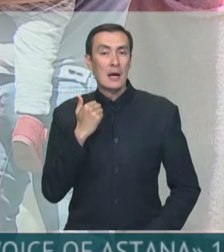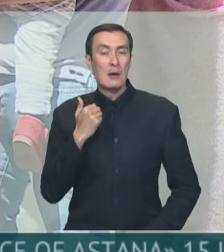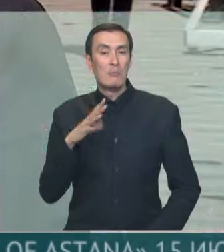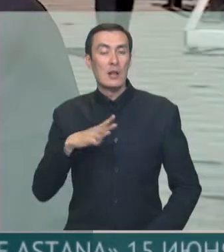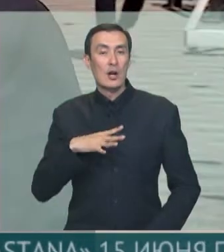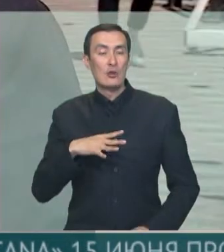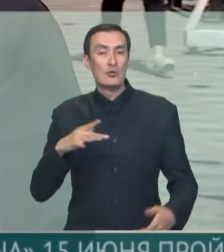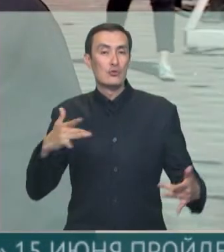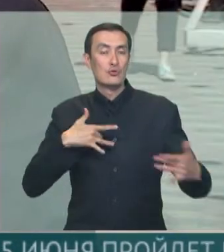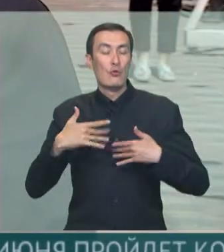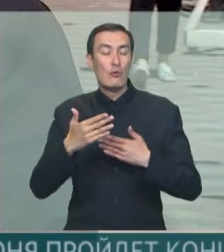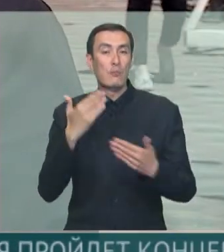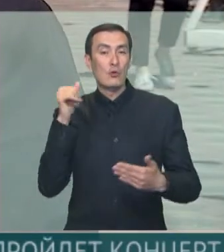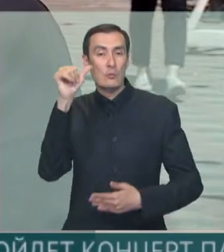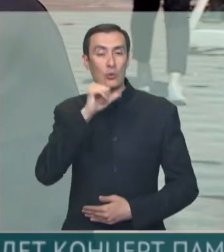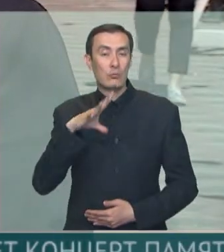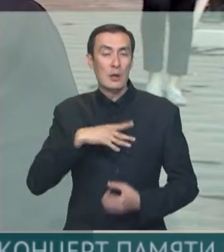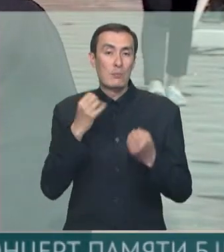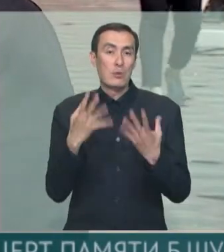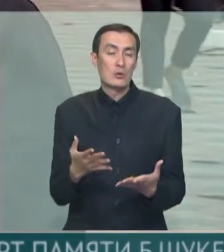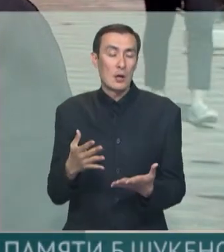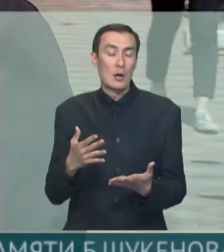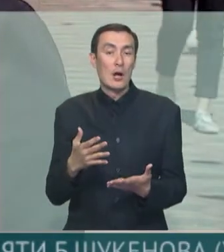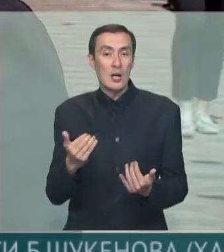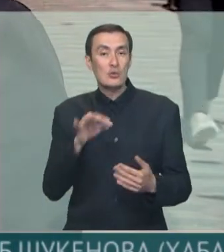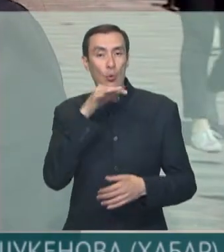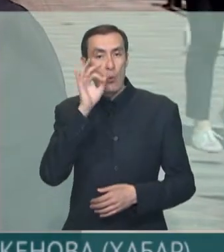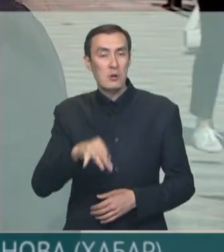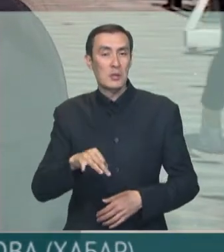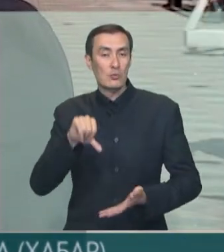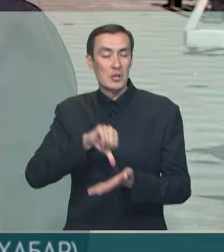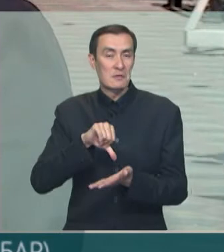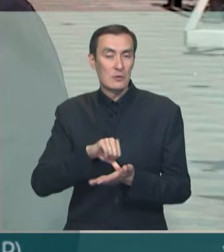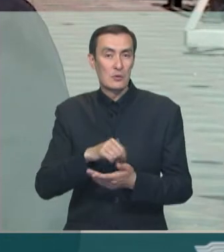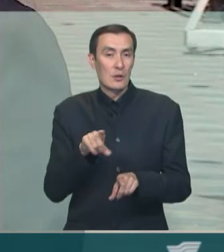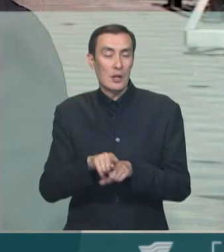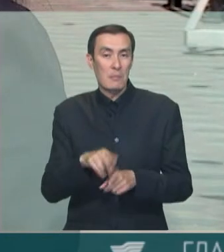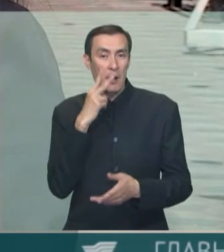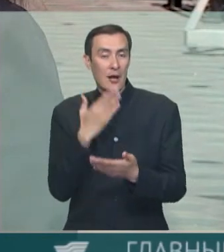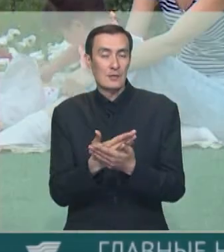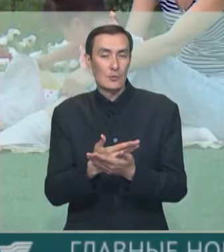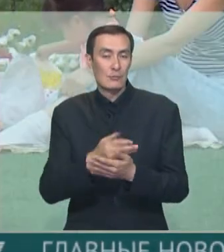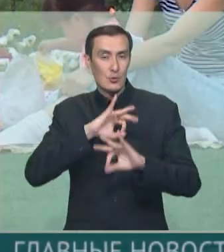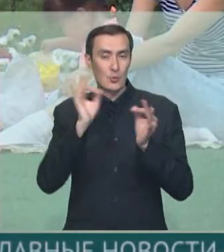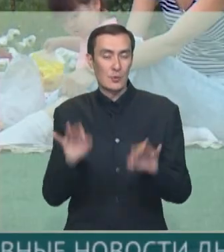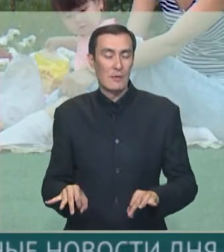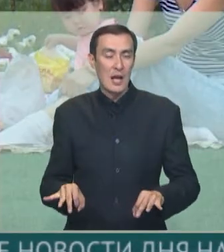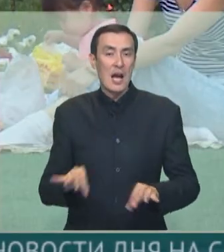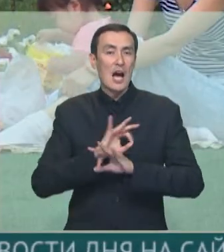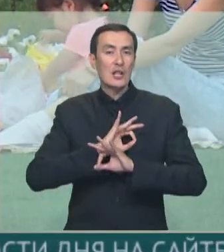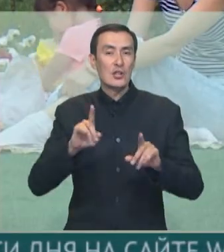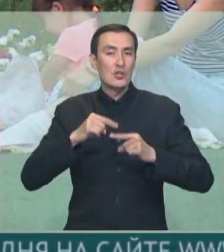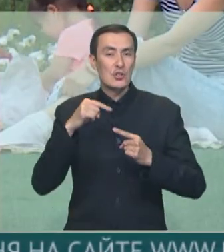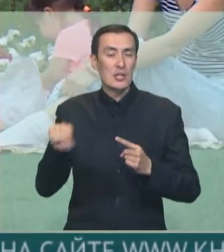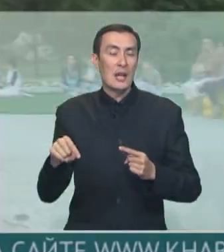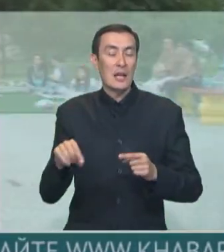нас появилось. Если в прошлом году к нам приходили просто любители, в этом году уже профессионалы у нас тут отжигают, как говорится, да? Отличительной